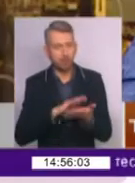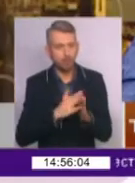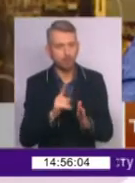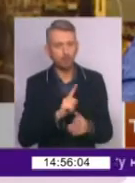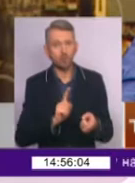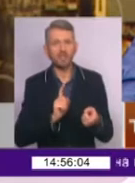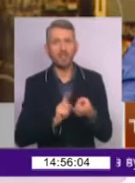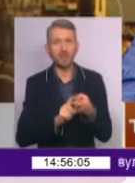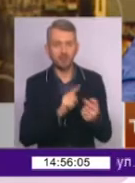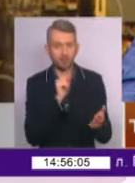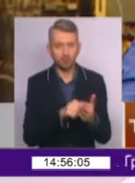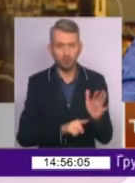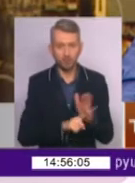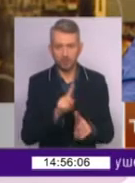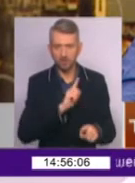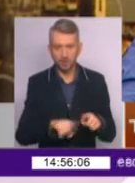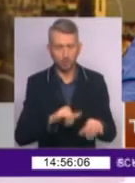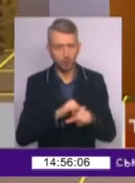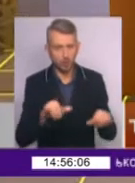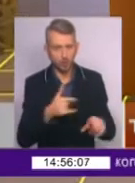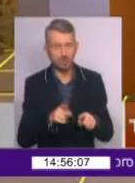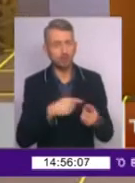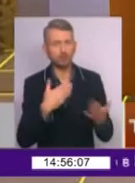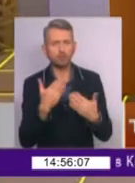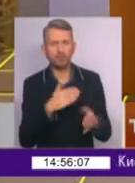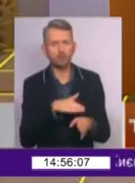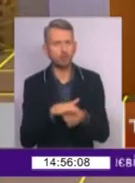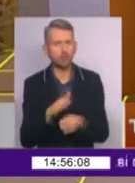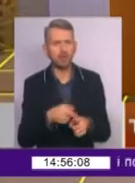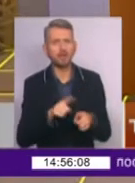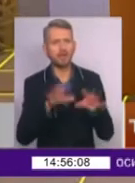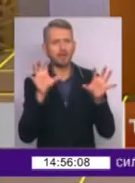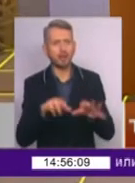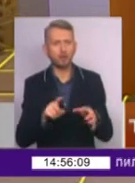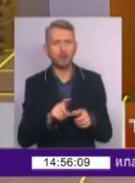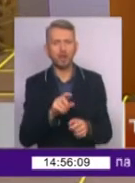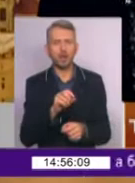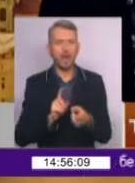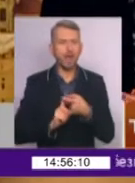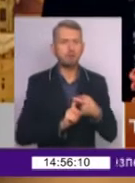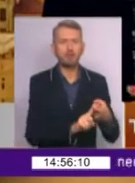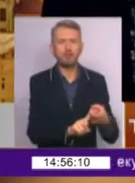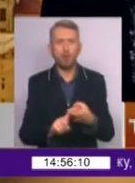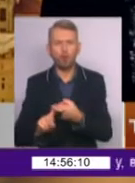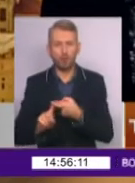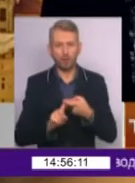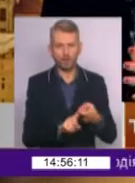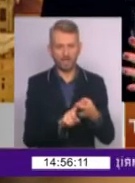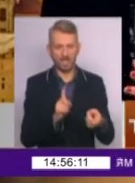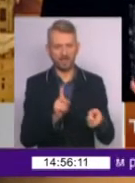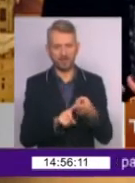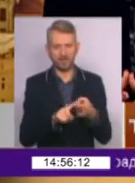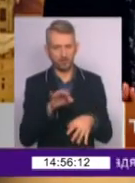інфекція, потрапивши, почала швидко поширюватися. Це стосується абсолютно, це закони епідеміології інфекційних хвороб. Формування неімунного